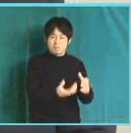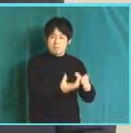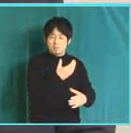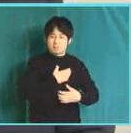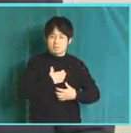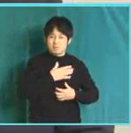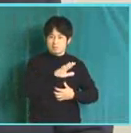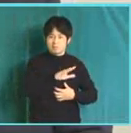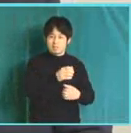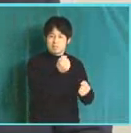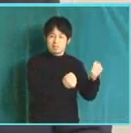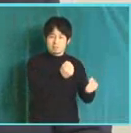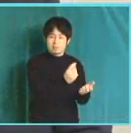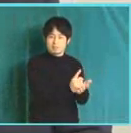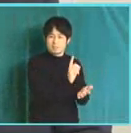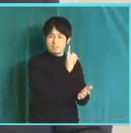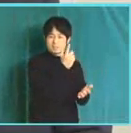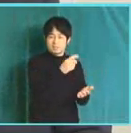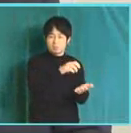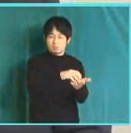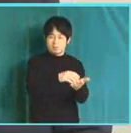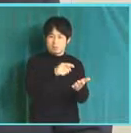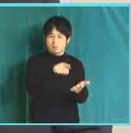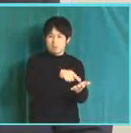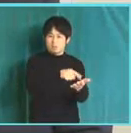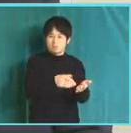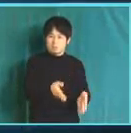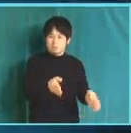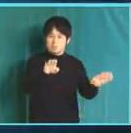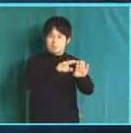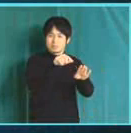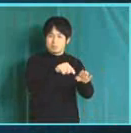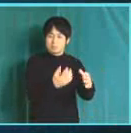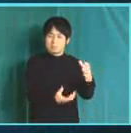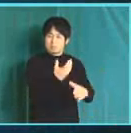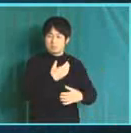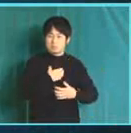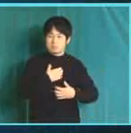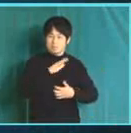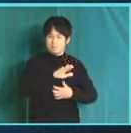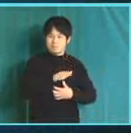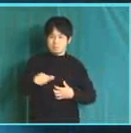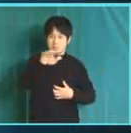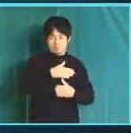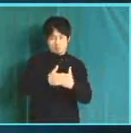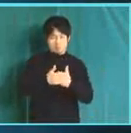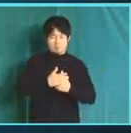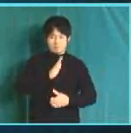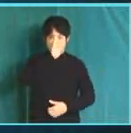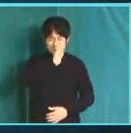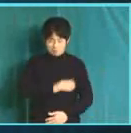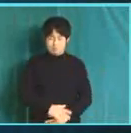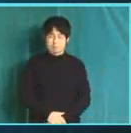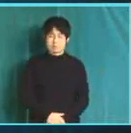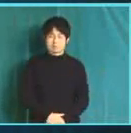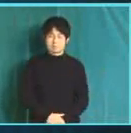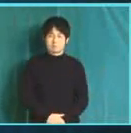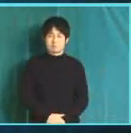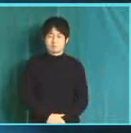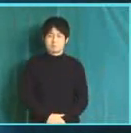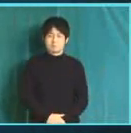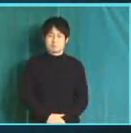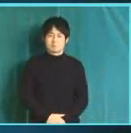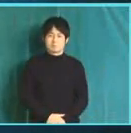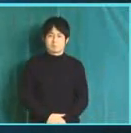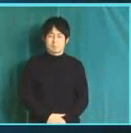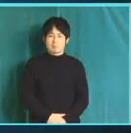くて、ゴミの処理施設でも起こる可能性がございますので、皆様のご協力をお願いしたいと思っております。 はい、ね、なかな